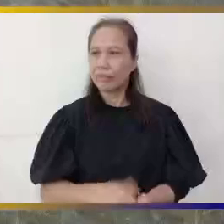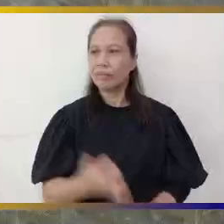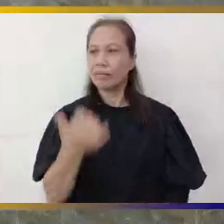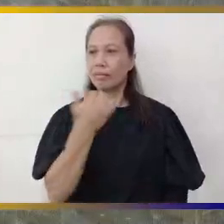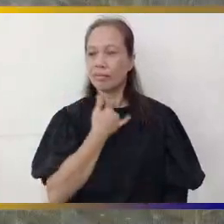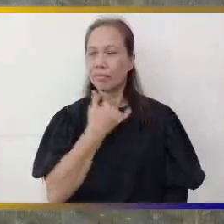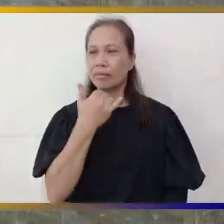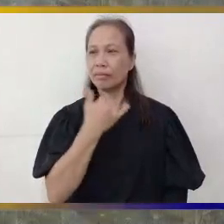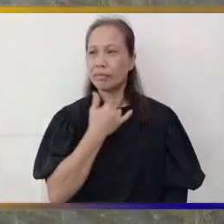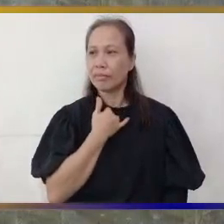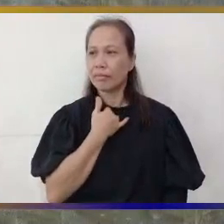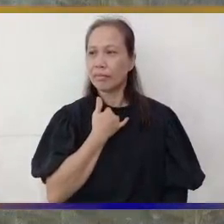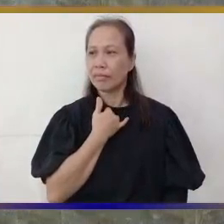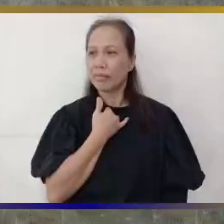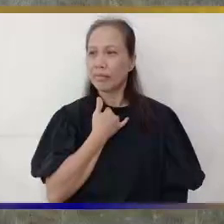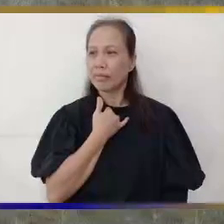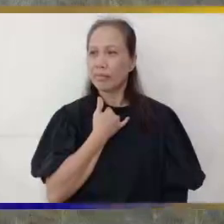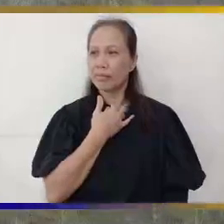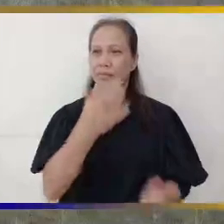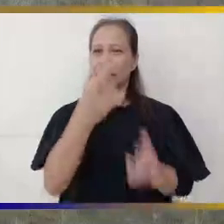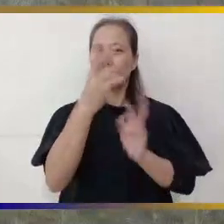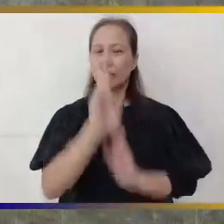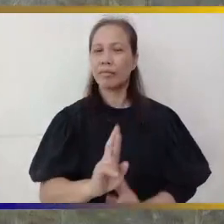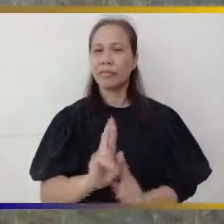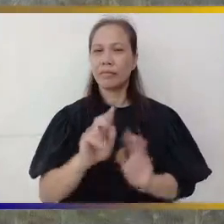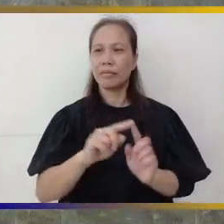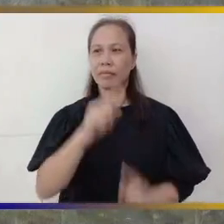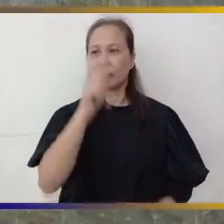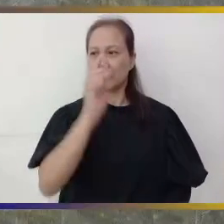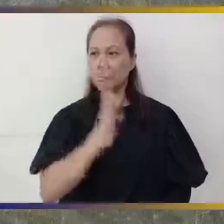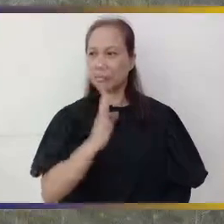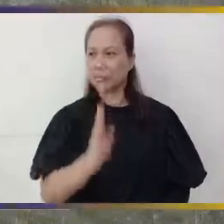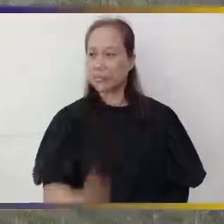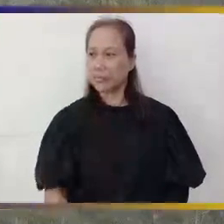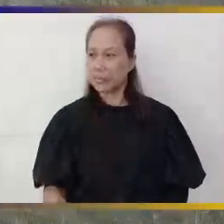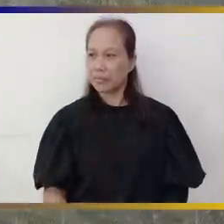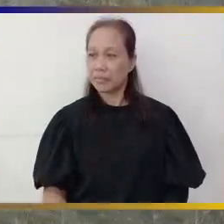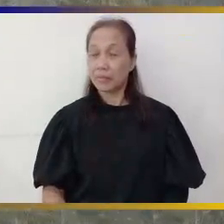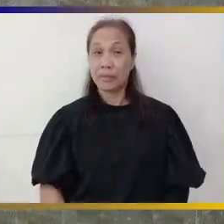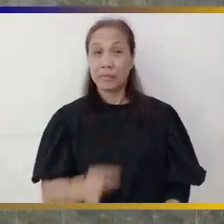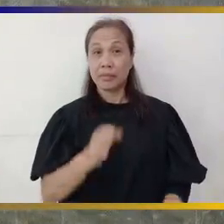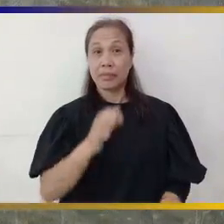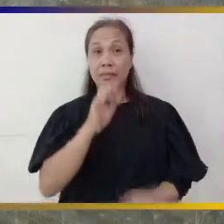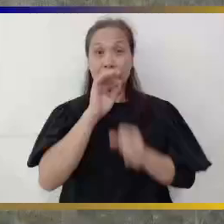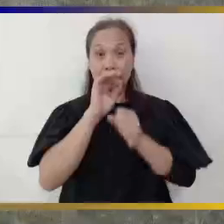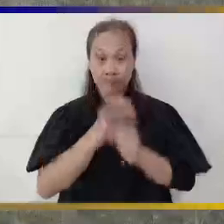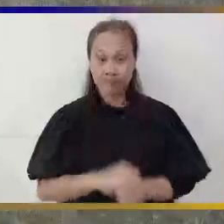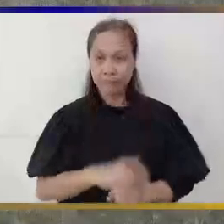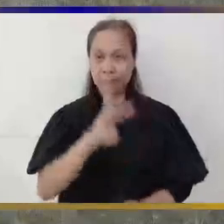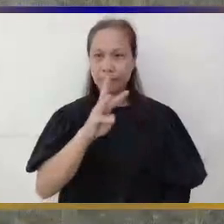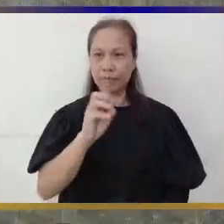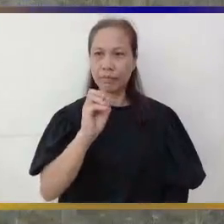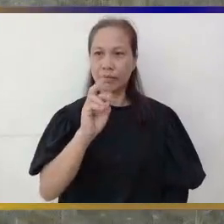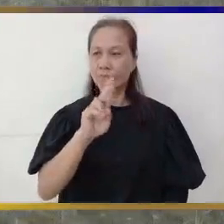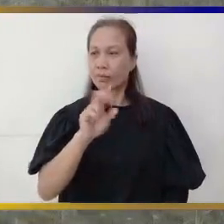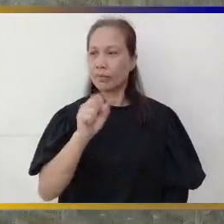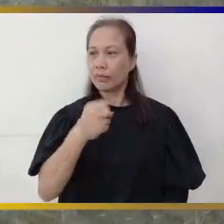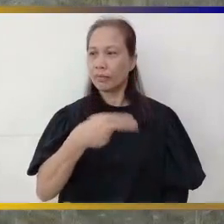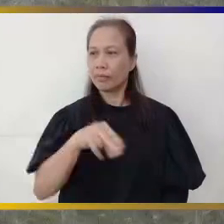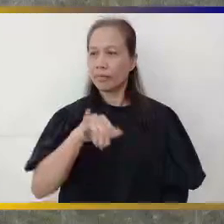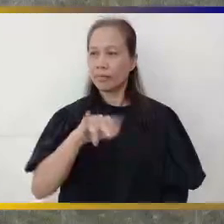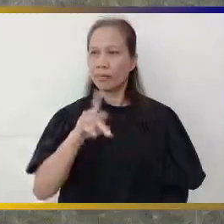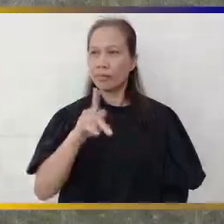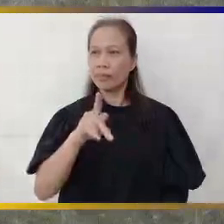pagbibigay na respeto sa Diyos inuuna inuulit ko po pag sinabing wor tayo po ay